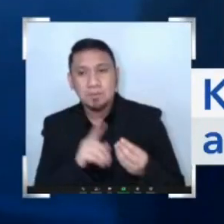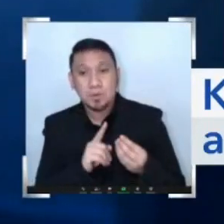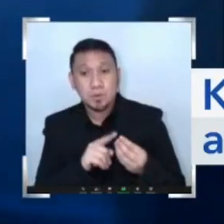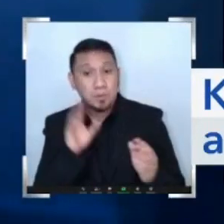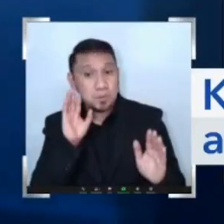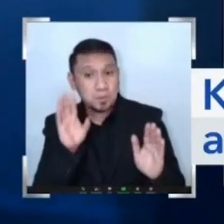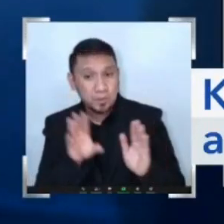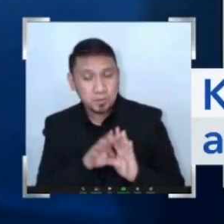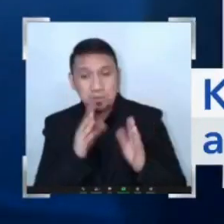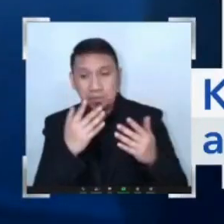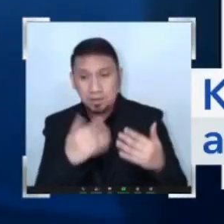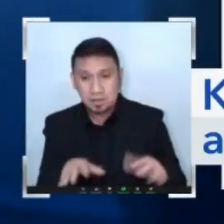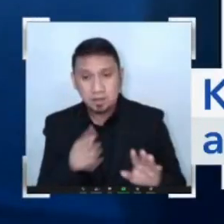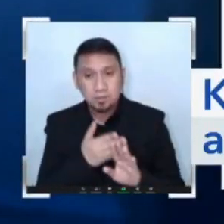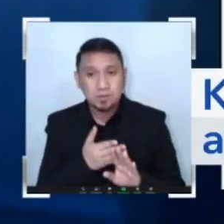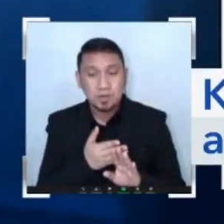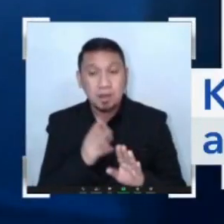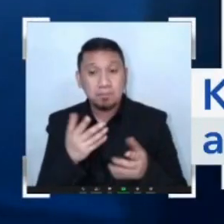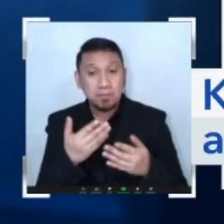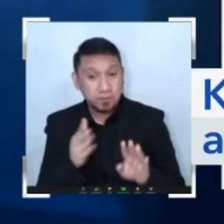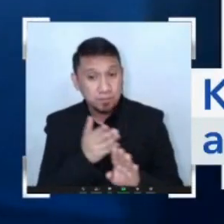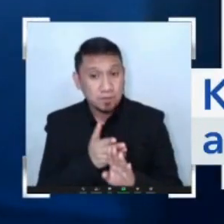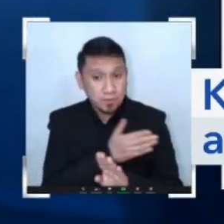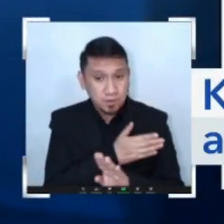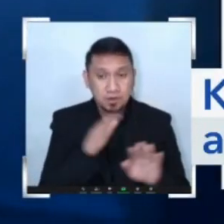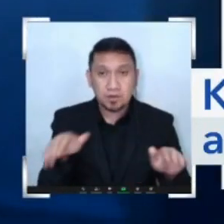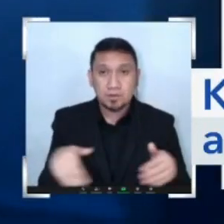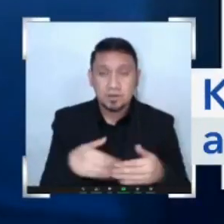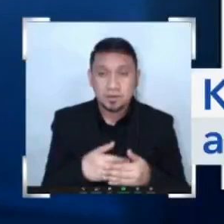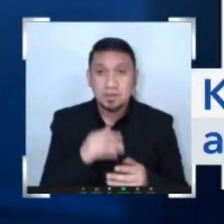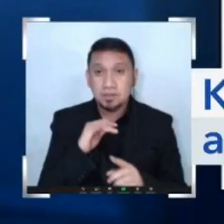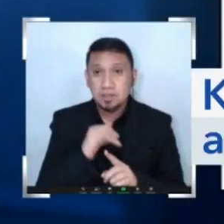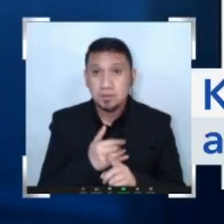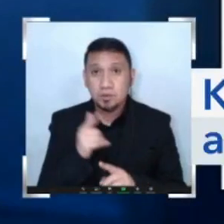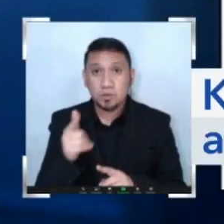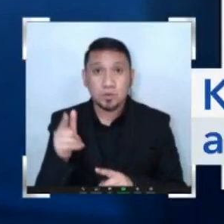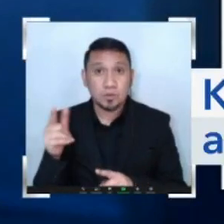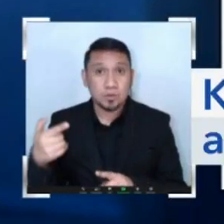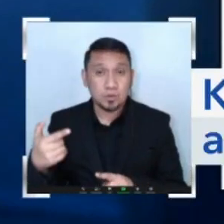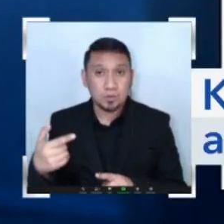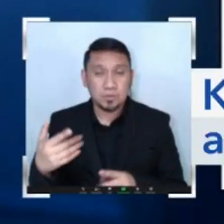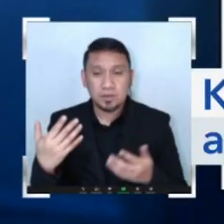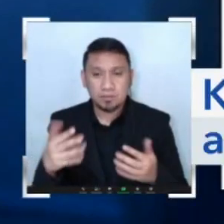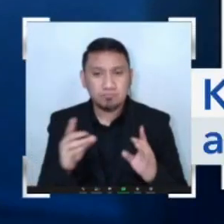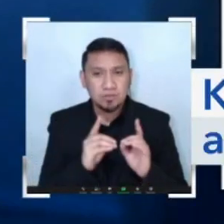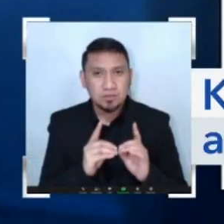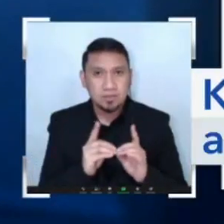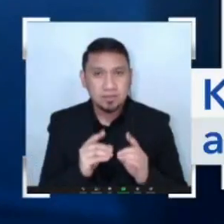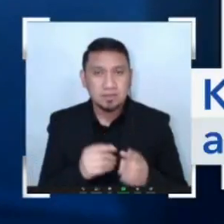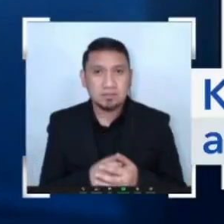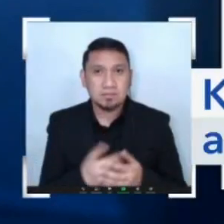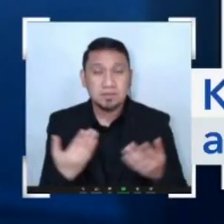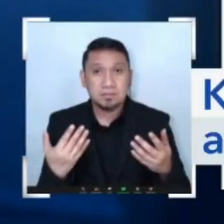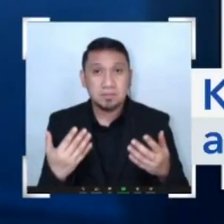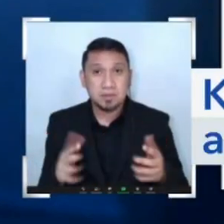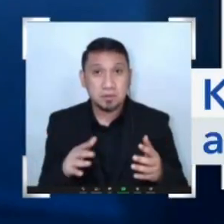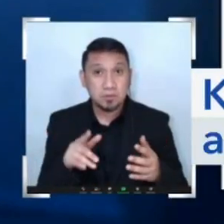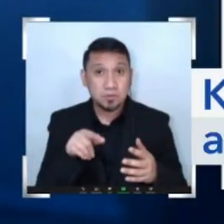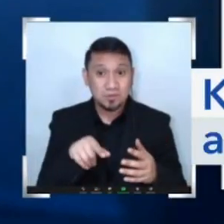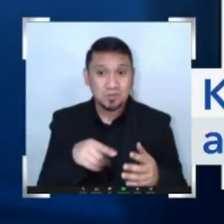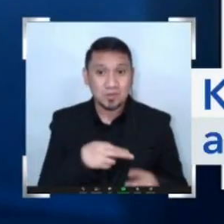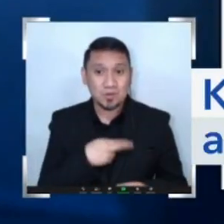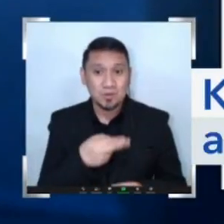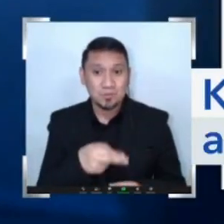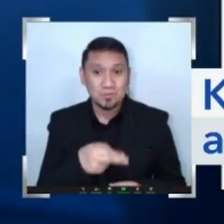bago ang kasal. January 2021 ang kumpirmahin ng dalawa na nagde-date na sila. Matapos bumida sa hit romantic comedy series